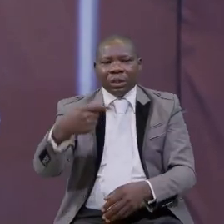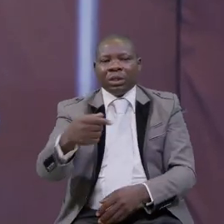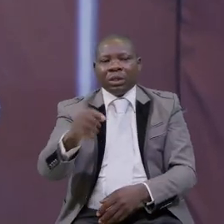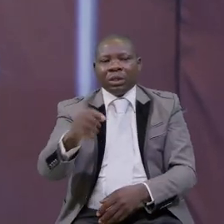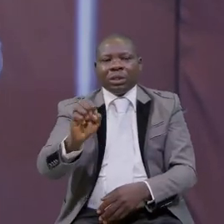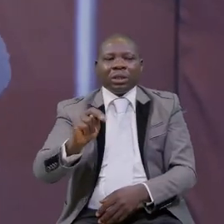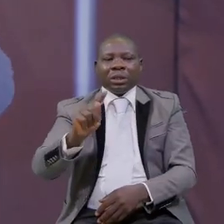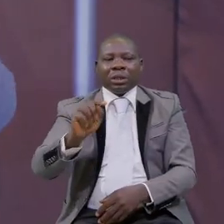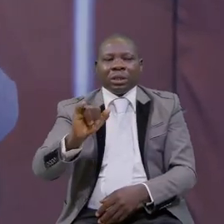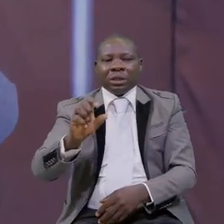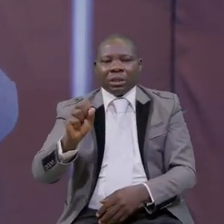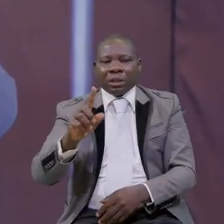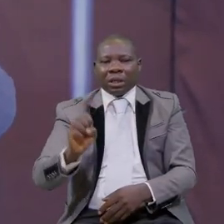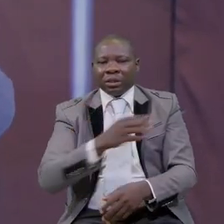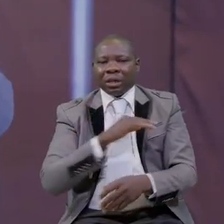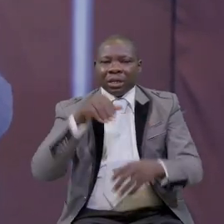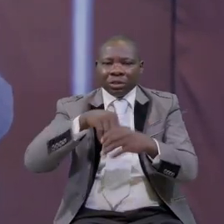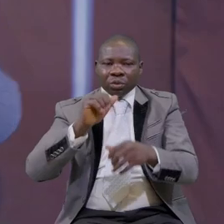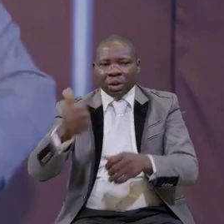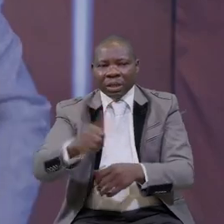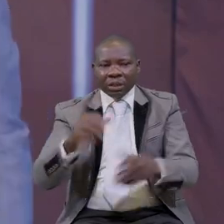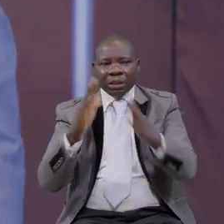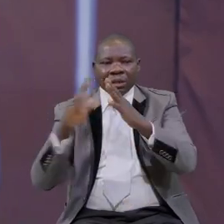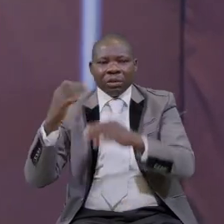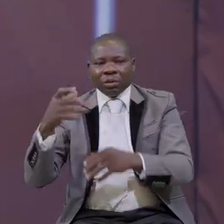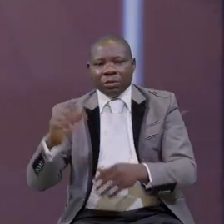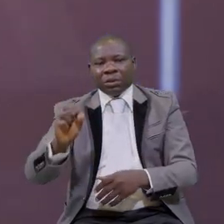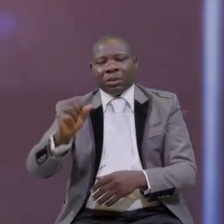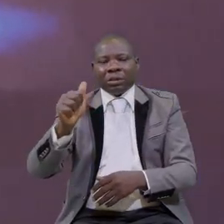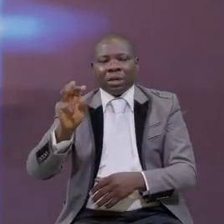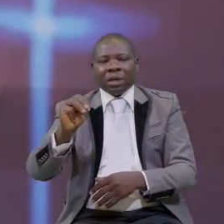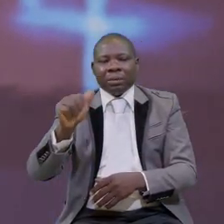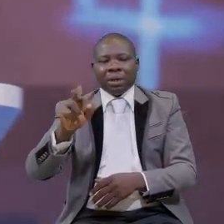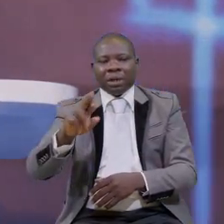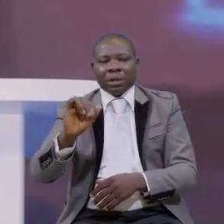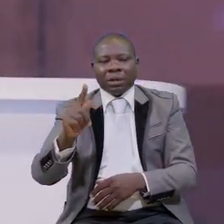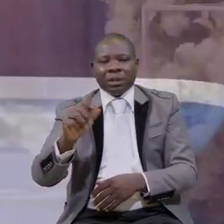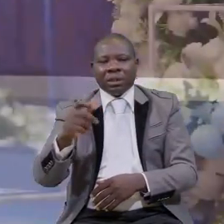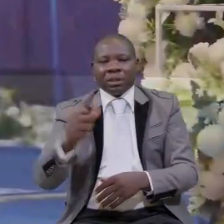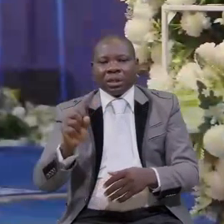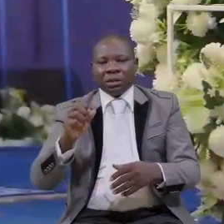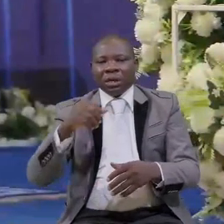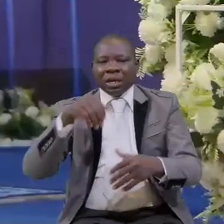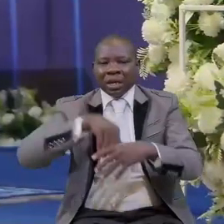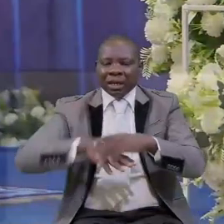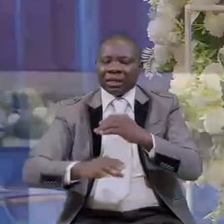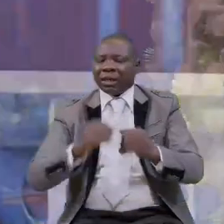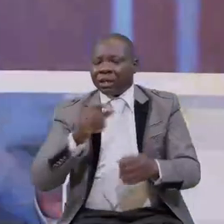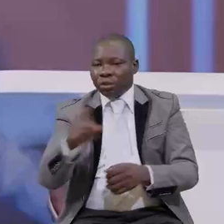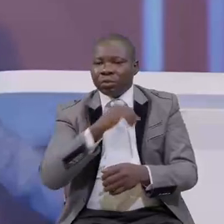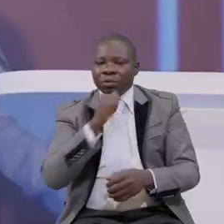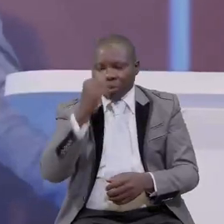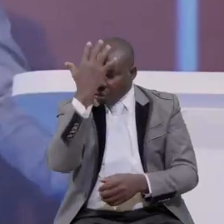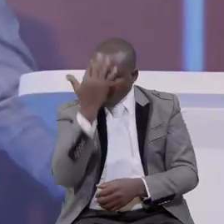Samaritains. Pourquoi? Parce à cause de l'onction initiale, quand Philippe a reçu cette onction